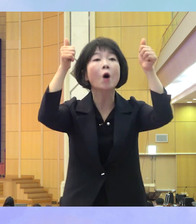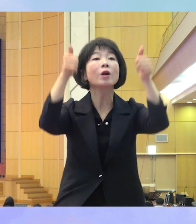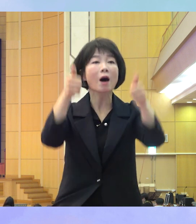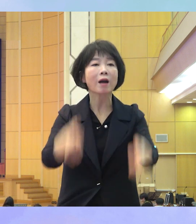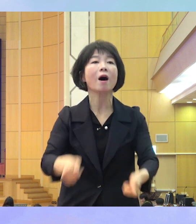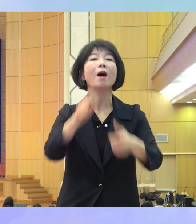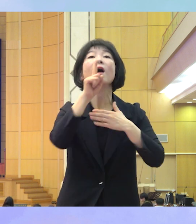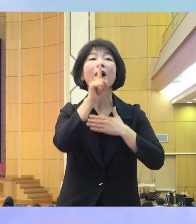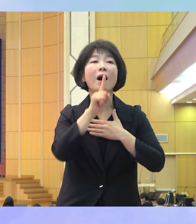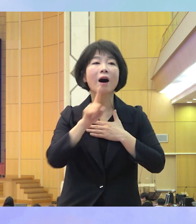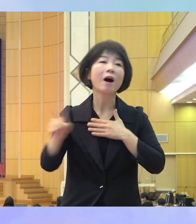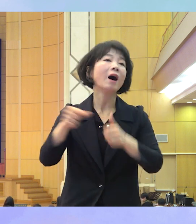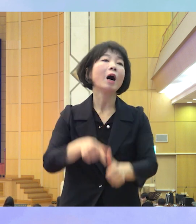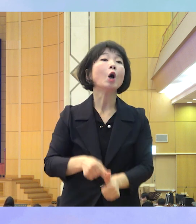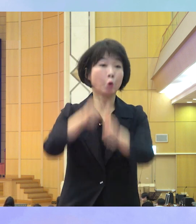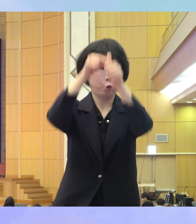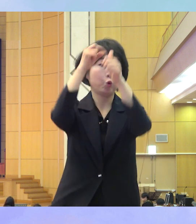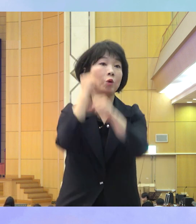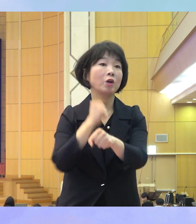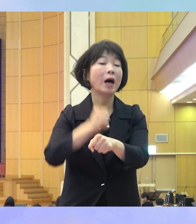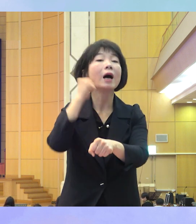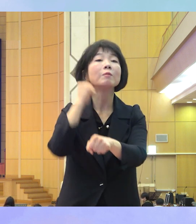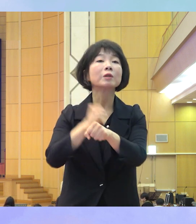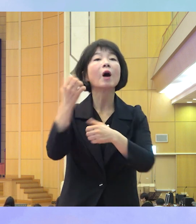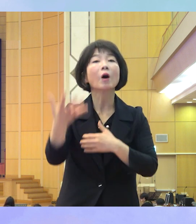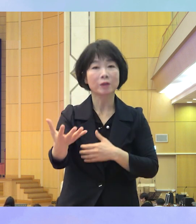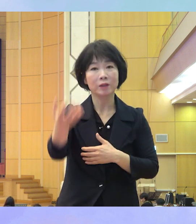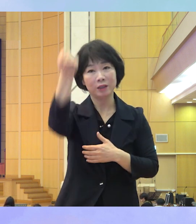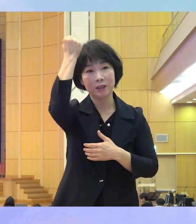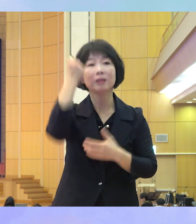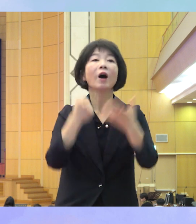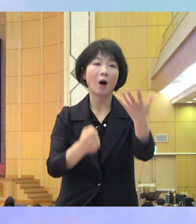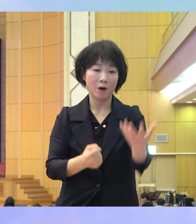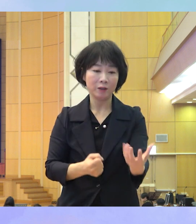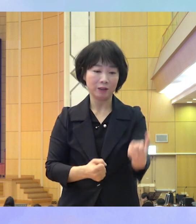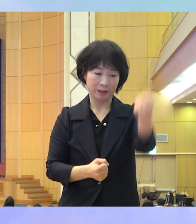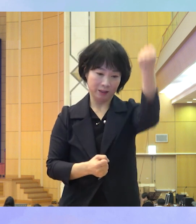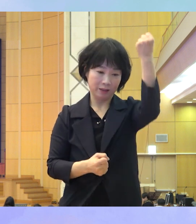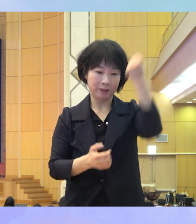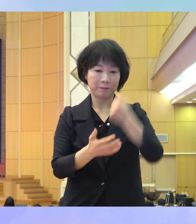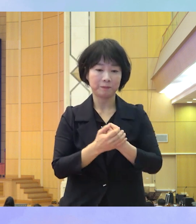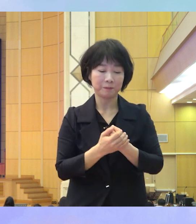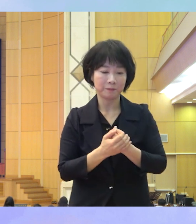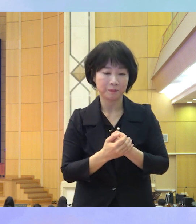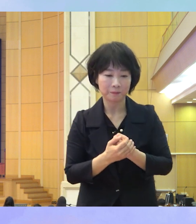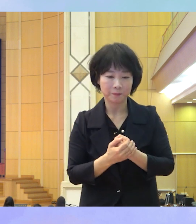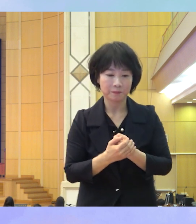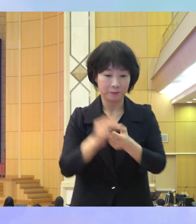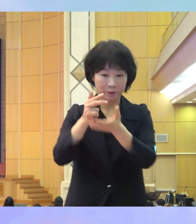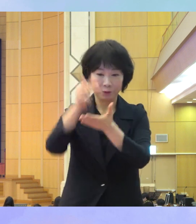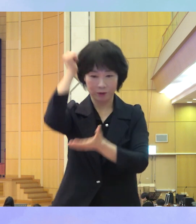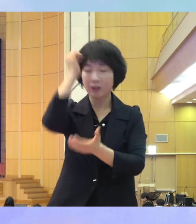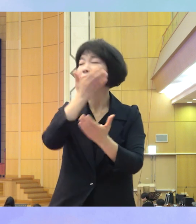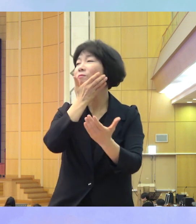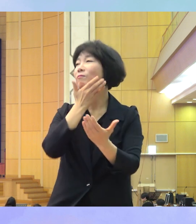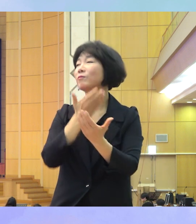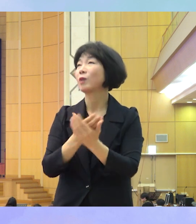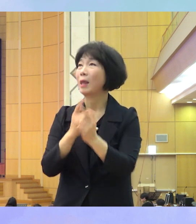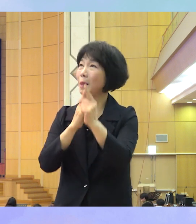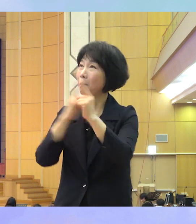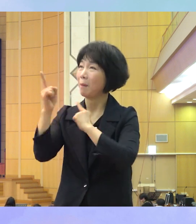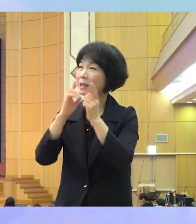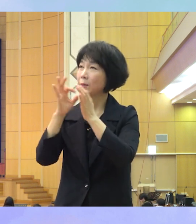겸손하게 절하라. 구원함을 얻으리 주의